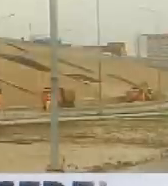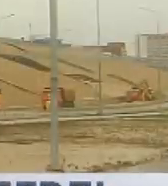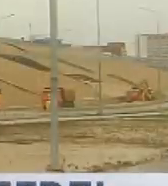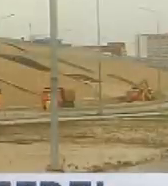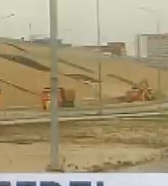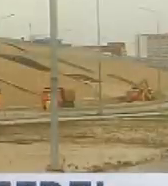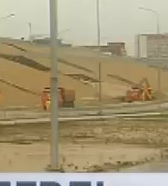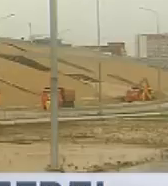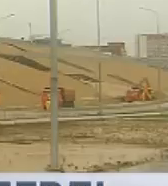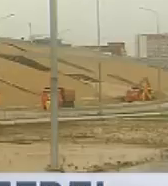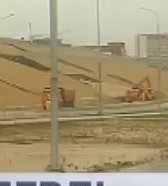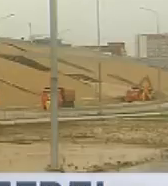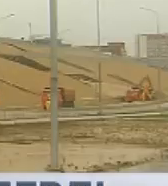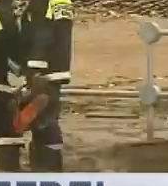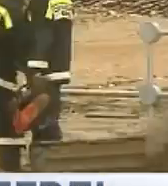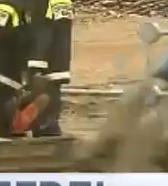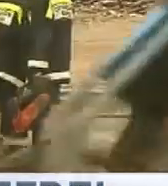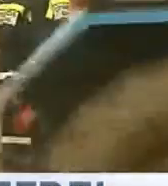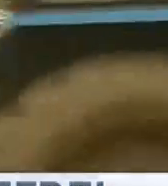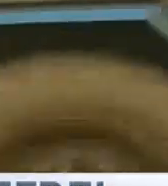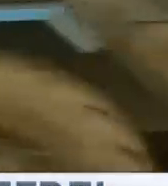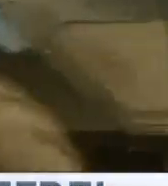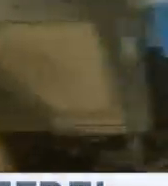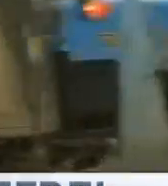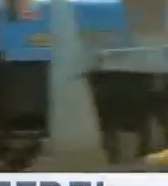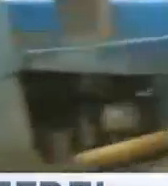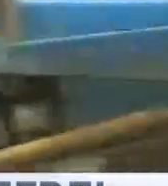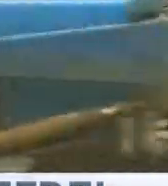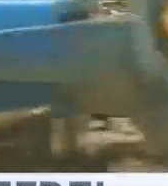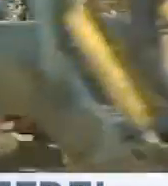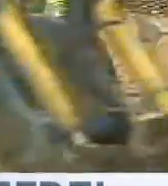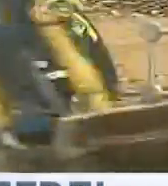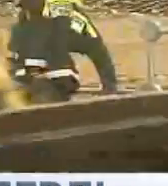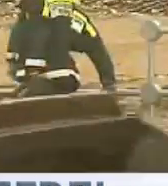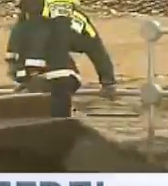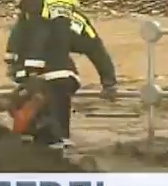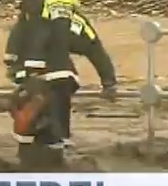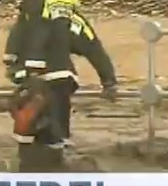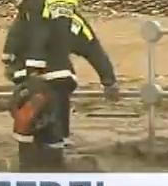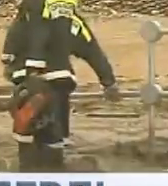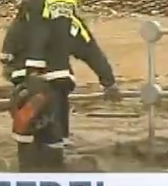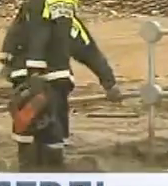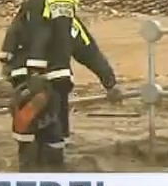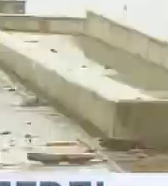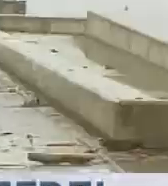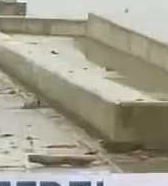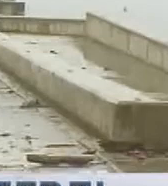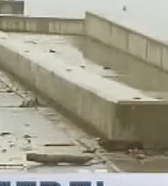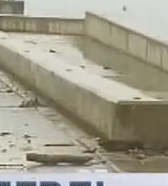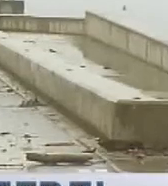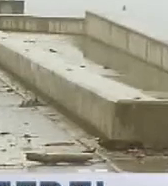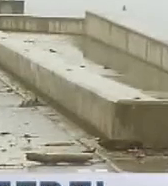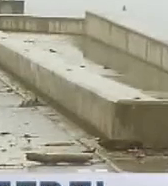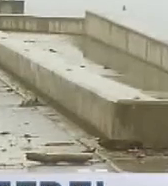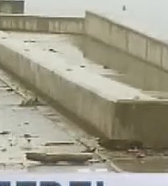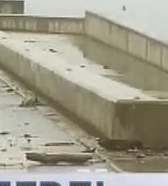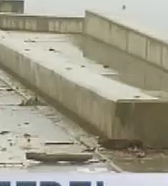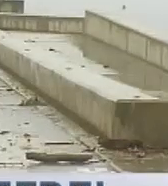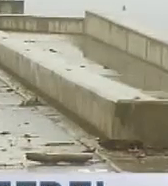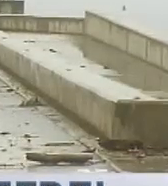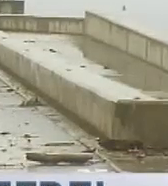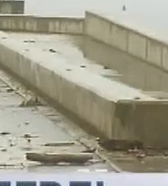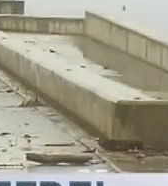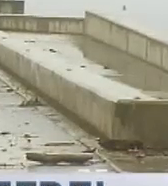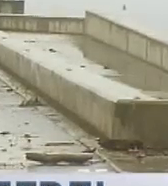кетті. Салдарынан стадион жанында терең шұңқыр пайда болды. Қатты жауыннан нысан маңы опырылып түскен. Құрылысқа жауапты мекемелер